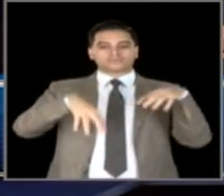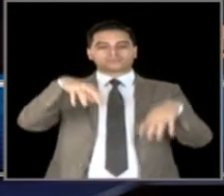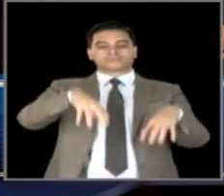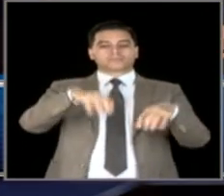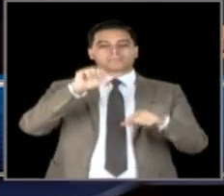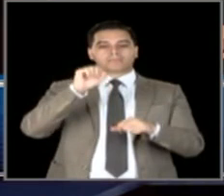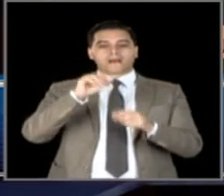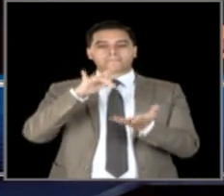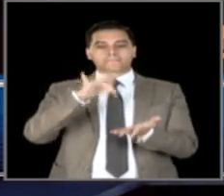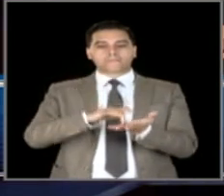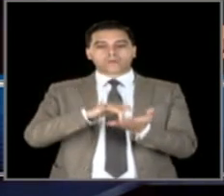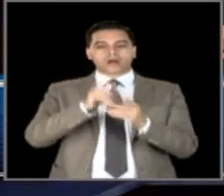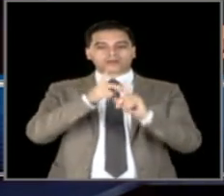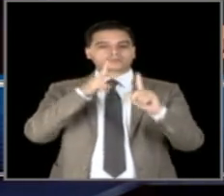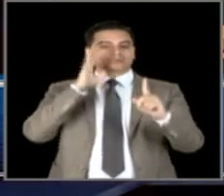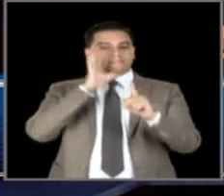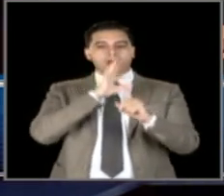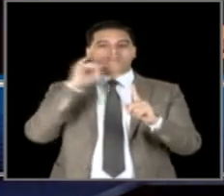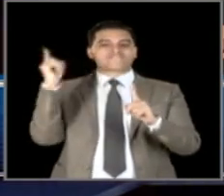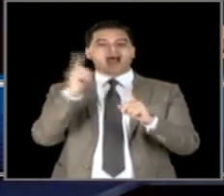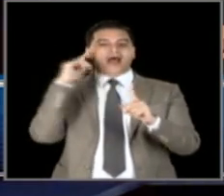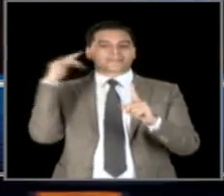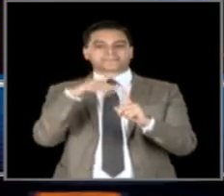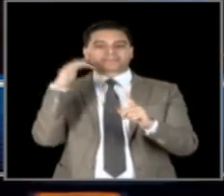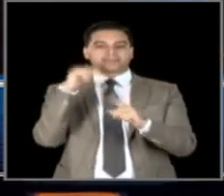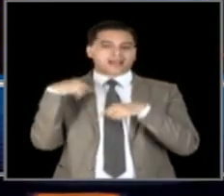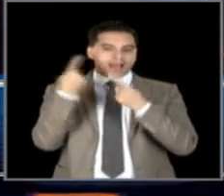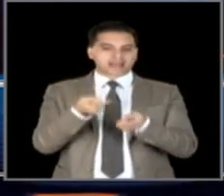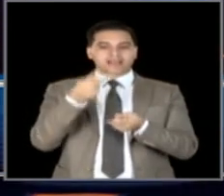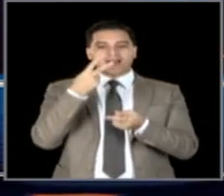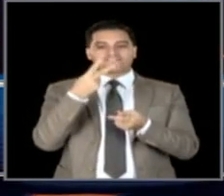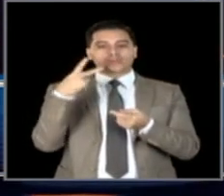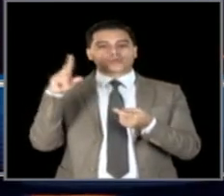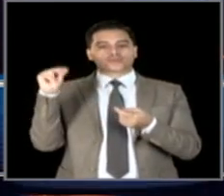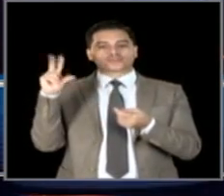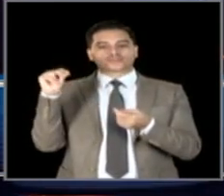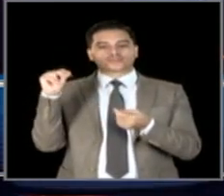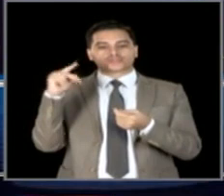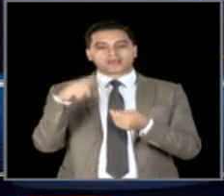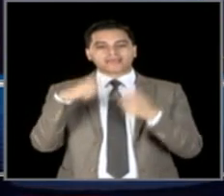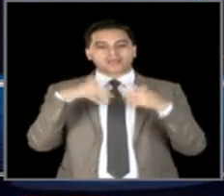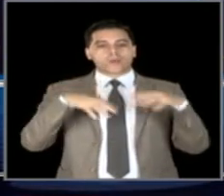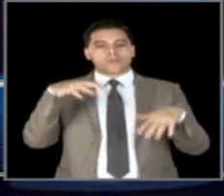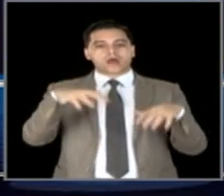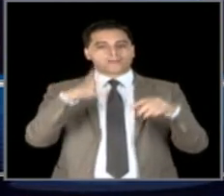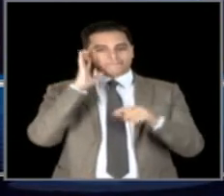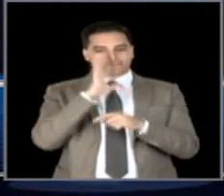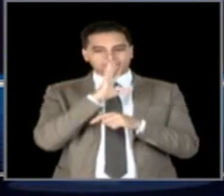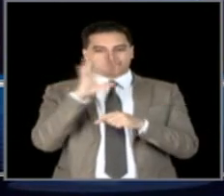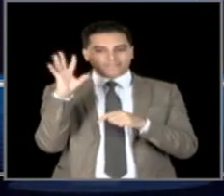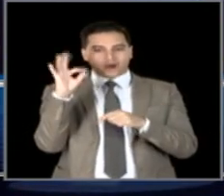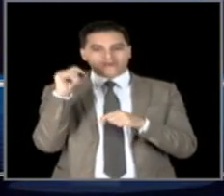لليونسكو حتى عام 2020 فما هي